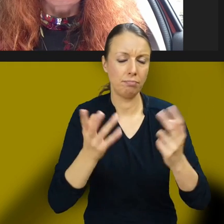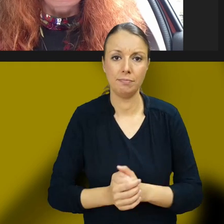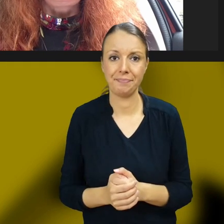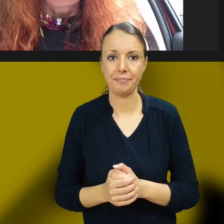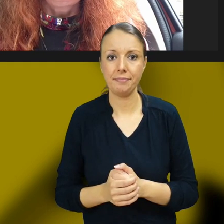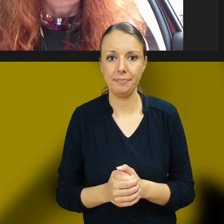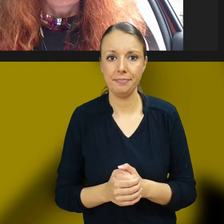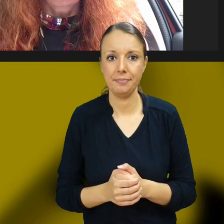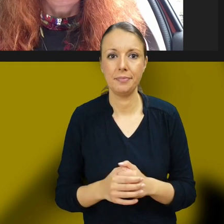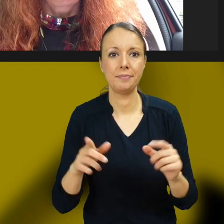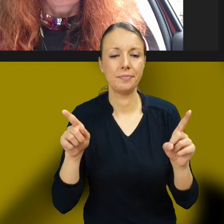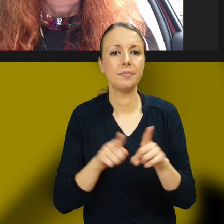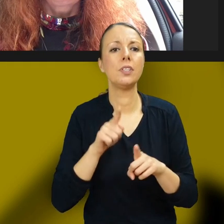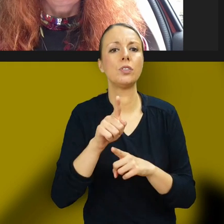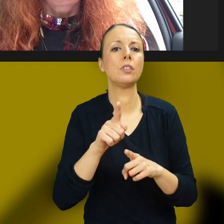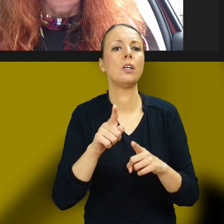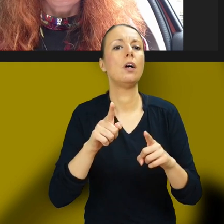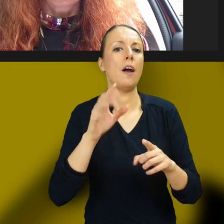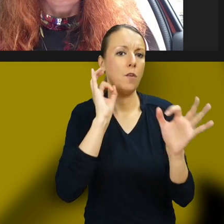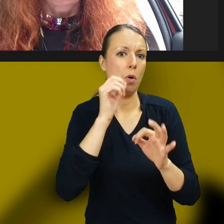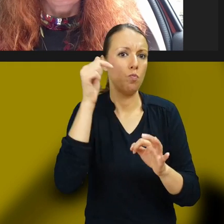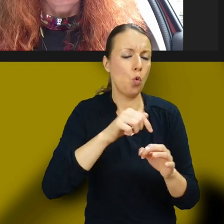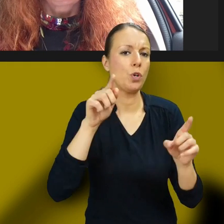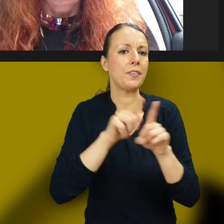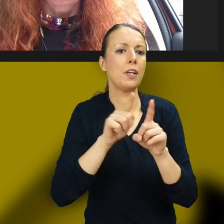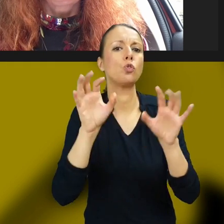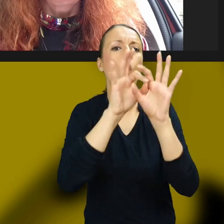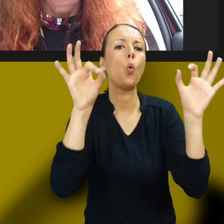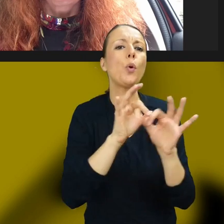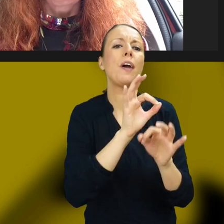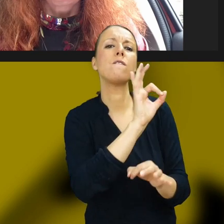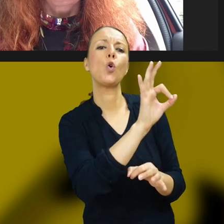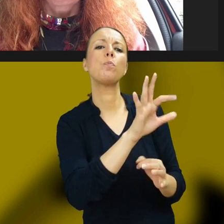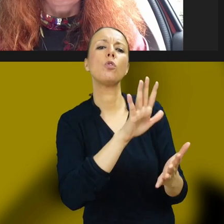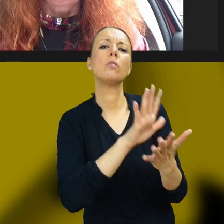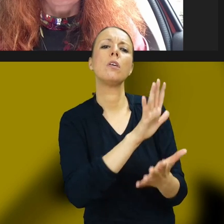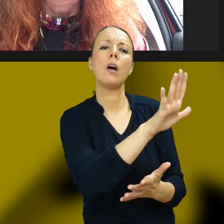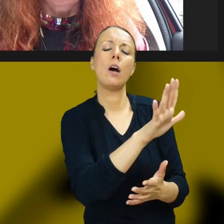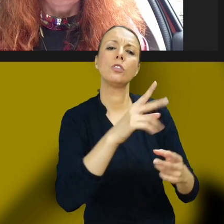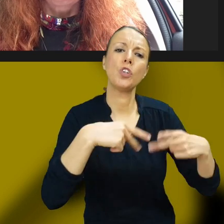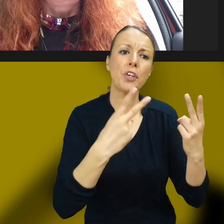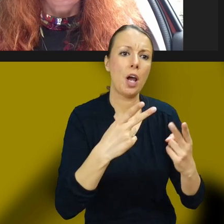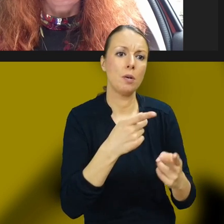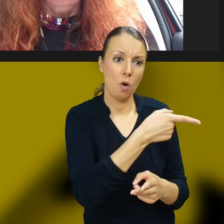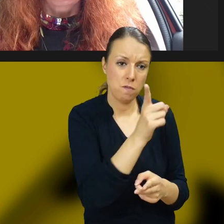uwzględnić specyfiki rynku mediów, ponieważ państwo nie tyle są depozytariuszami pewnego